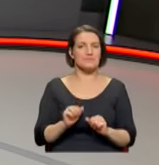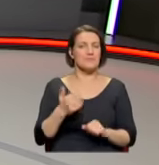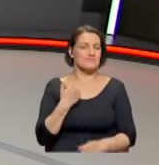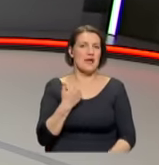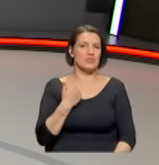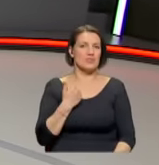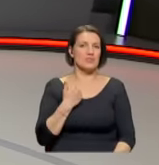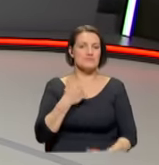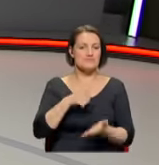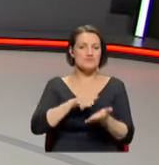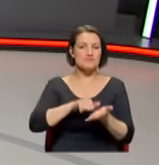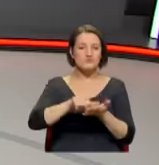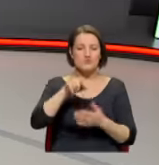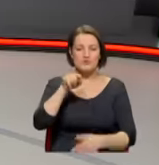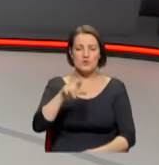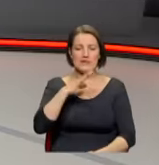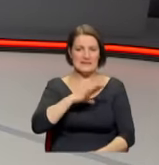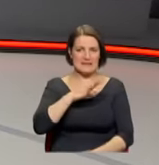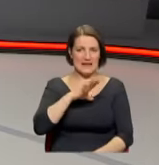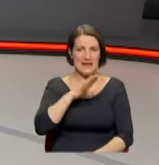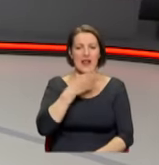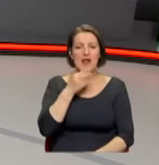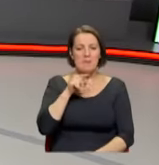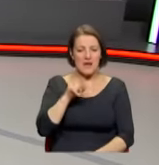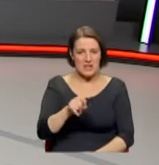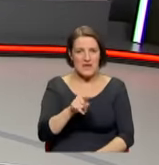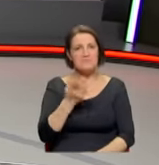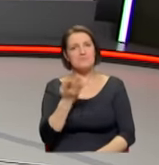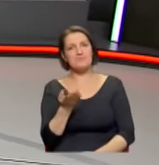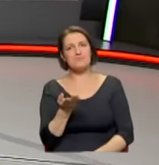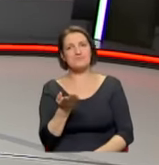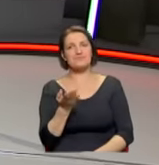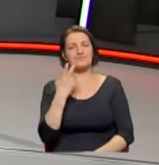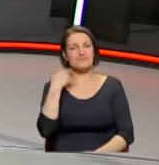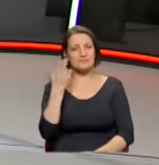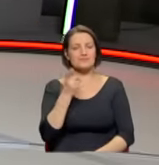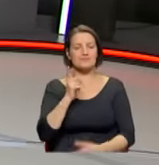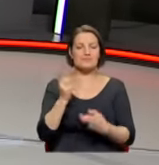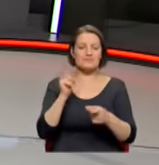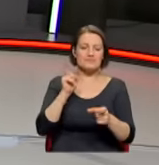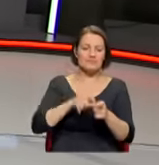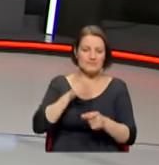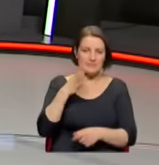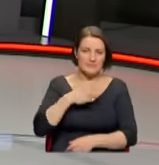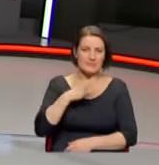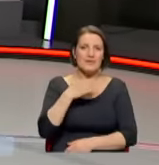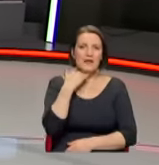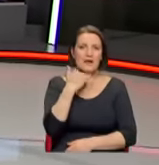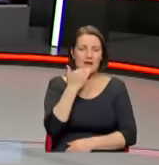ben bütün bu talepler, yani emeklilerin durumu, efendim atanmak isteyenler,